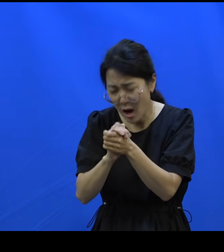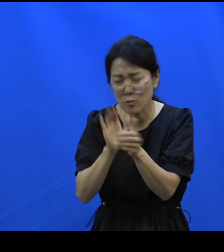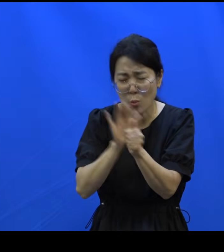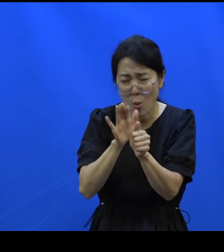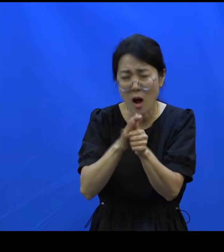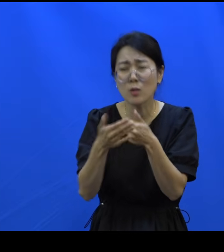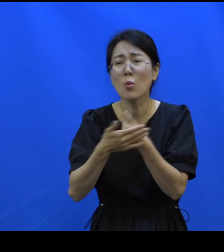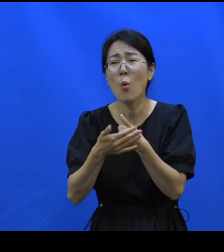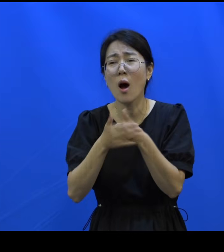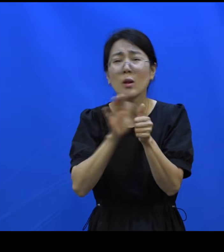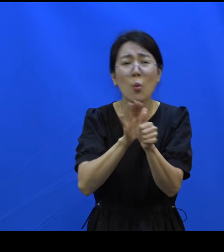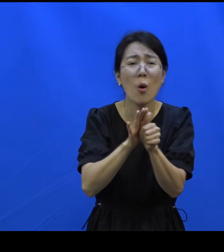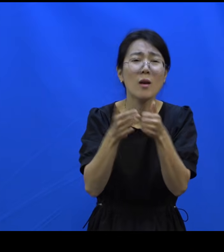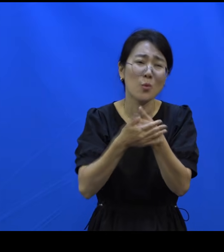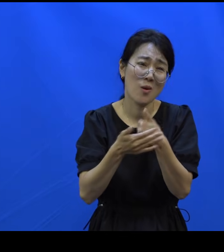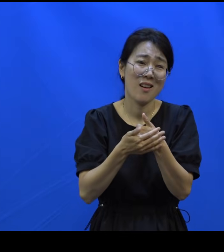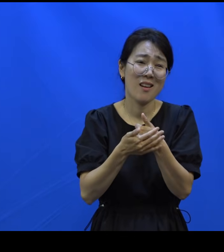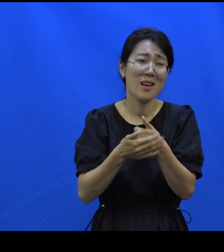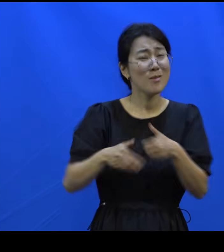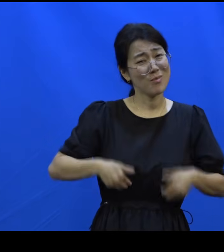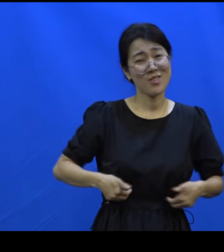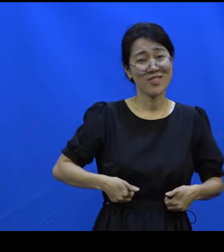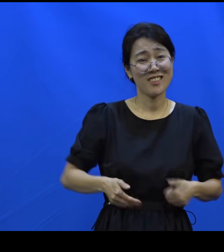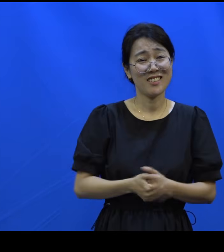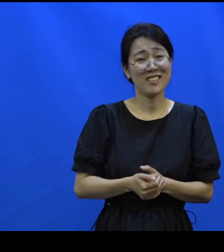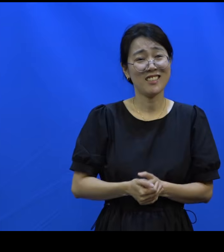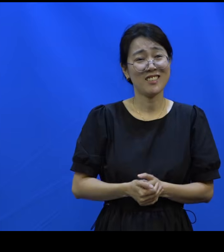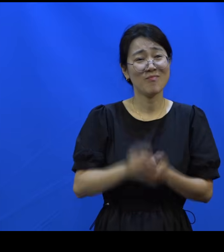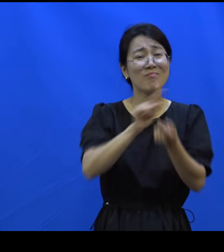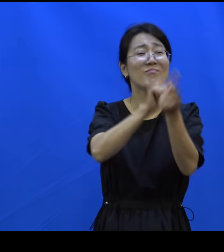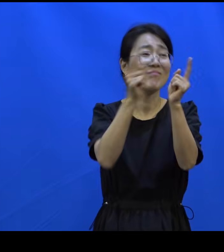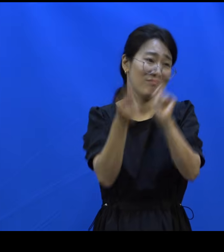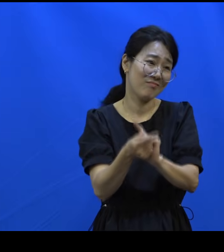그리스도의 몸을 세우는 서로의 노력을 해나갈 때,